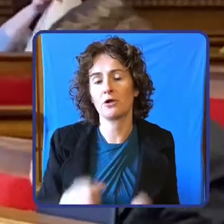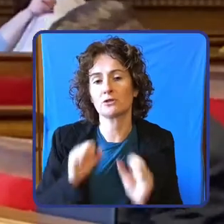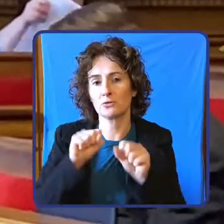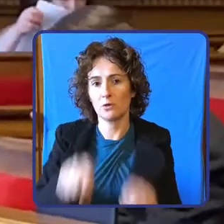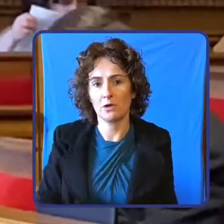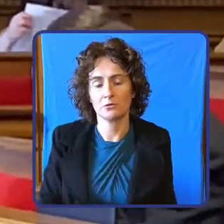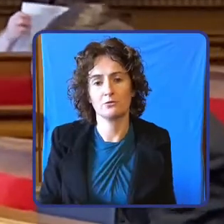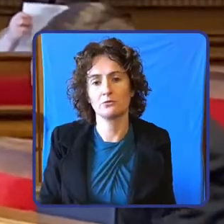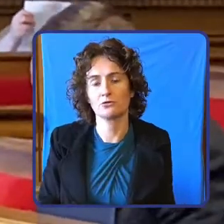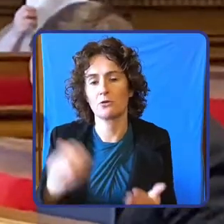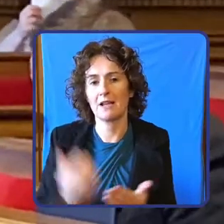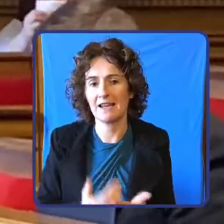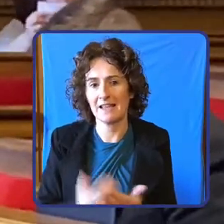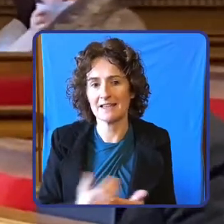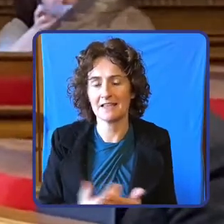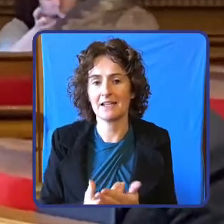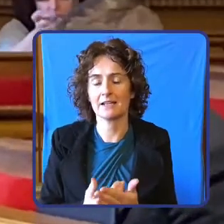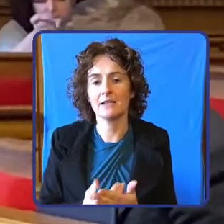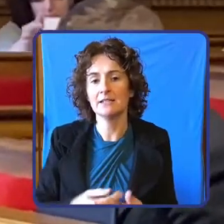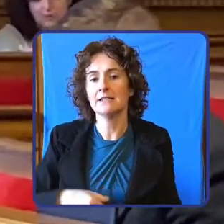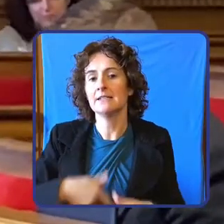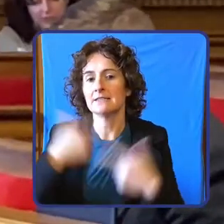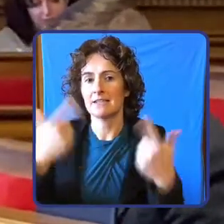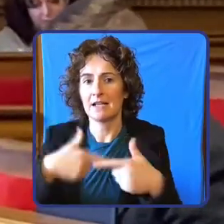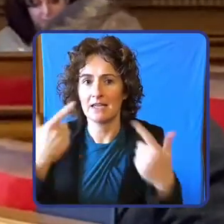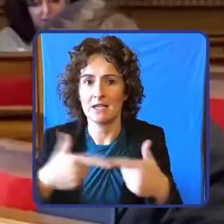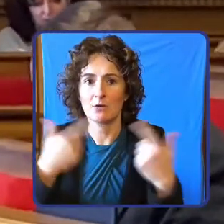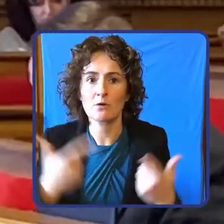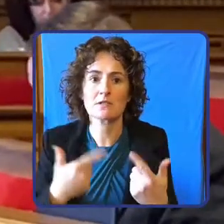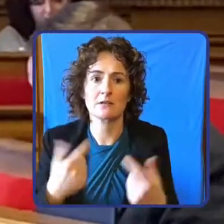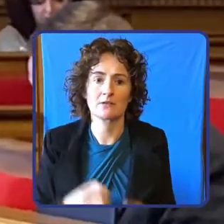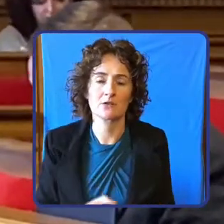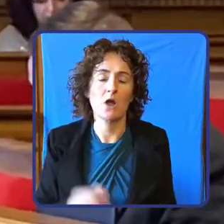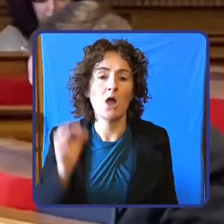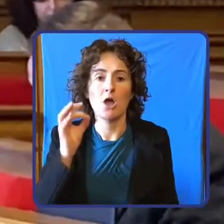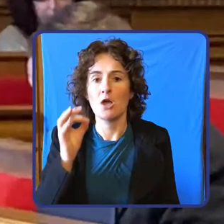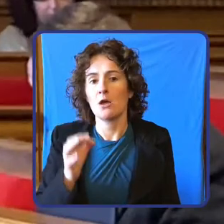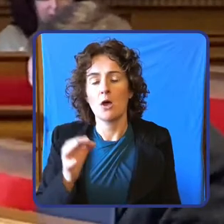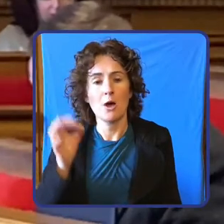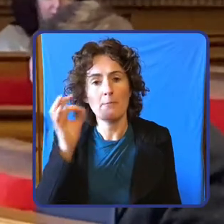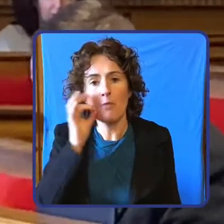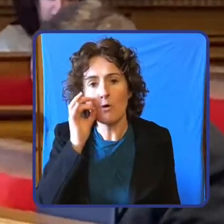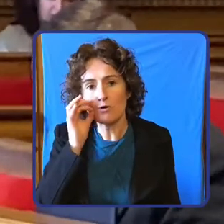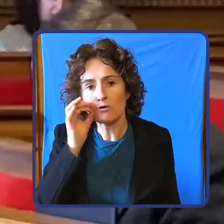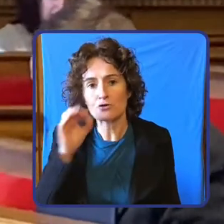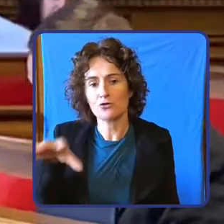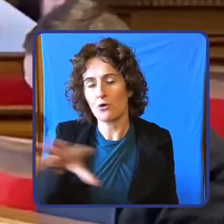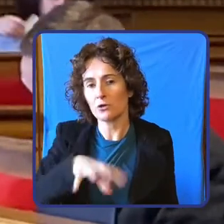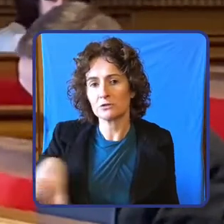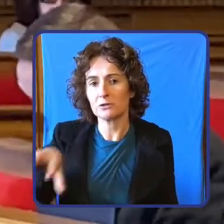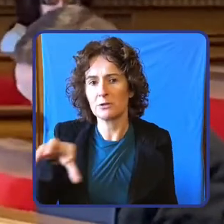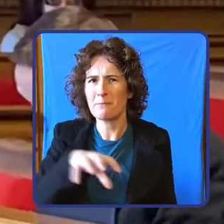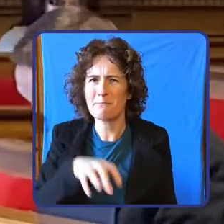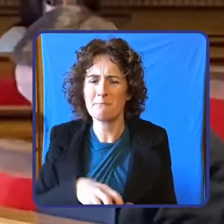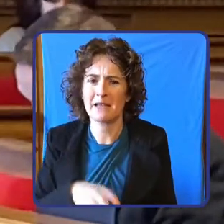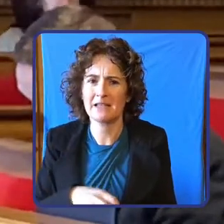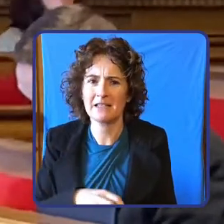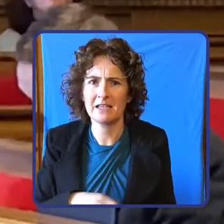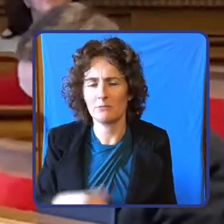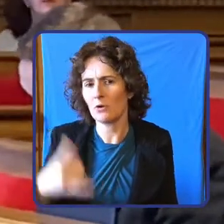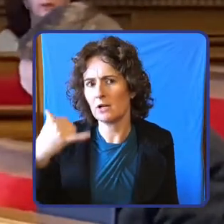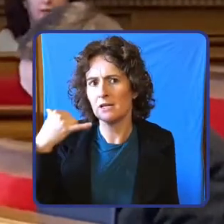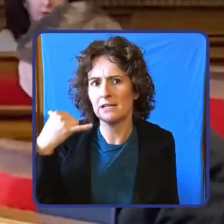tájékoztatva legyenek. Tehát amikor Borsod megyéből fölhív egy egykori vásárhelyi honpolgár, hogy Zsolt, mi is ez az új